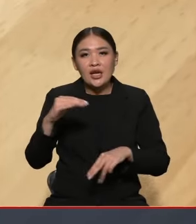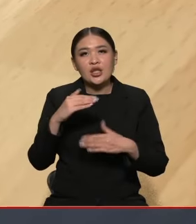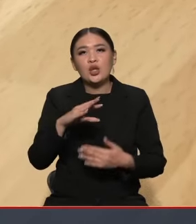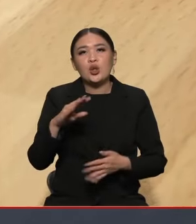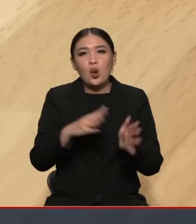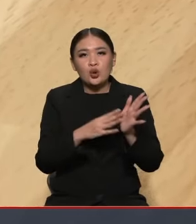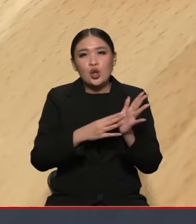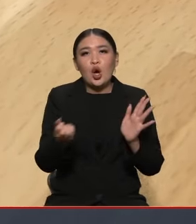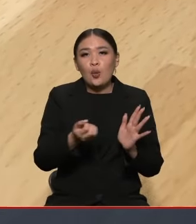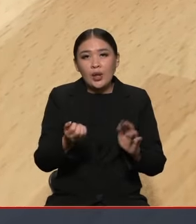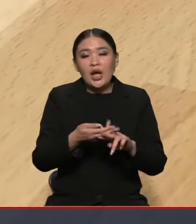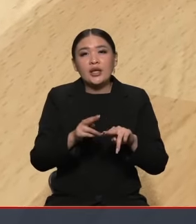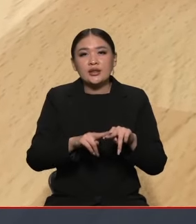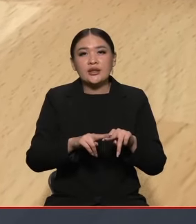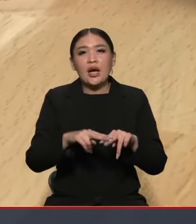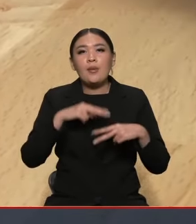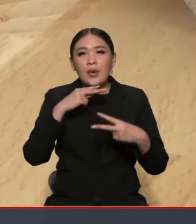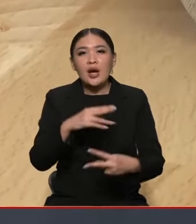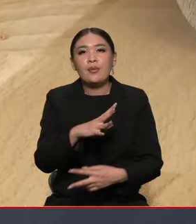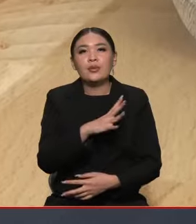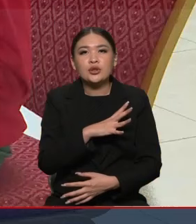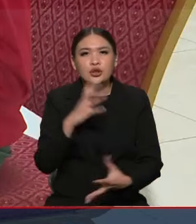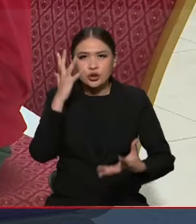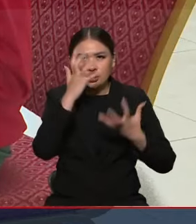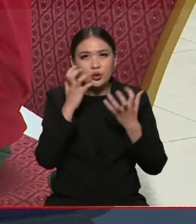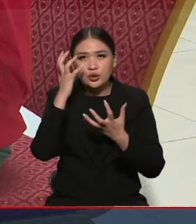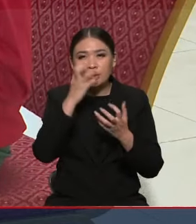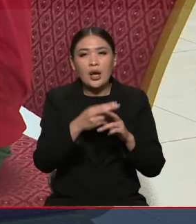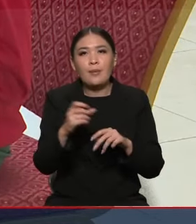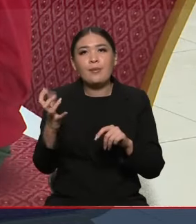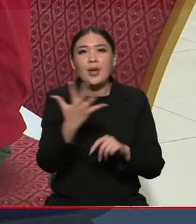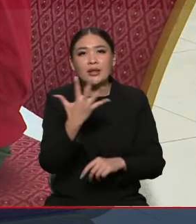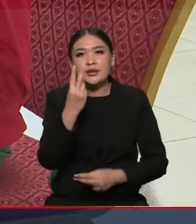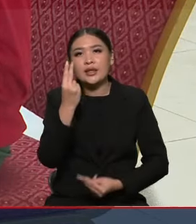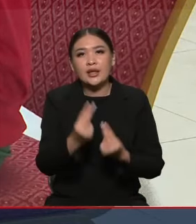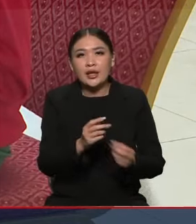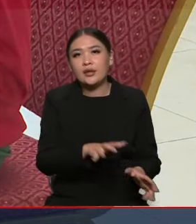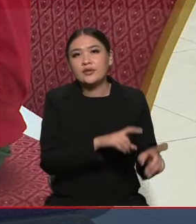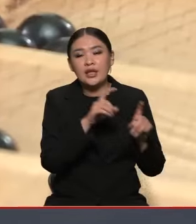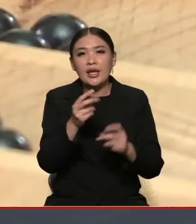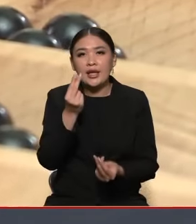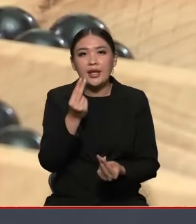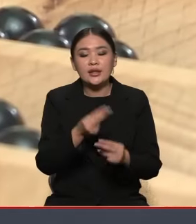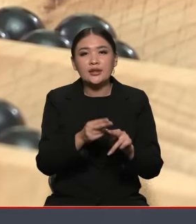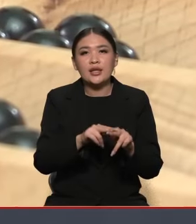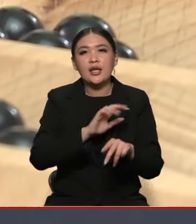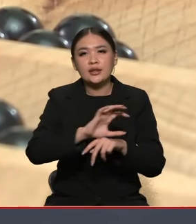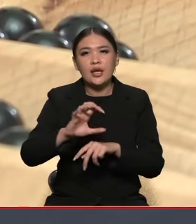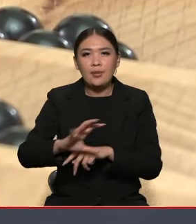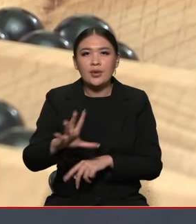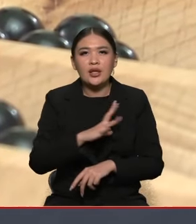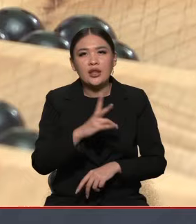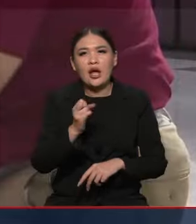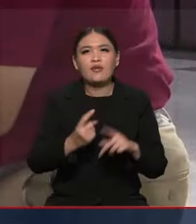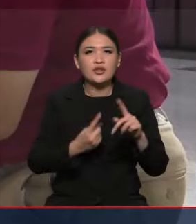к проведению соревнований отнеслись максимально серьезно. В преддверии 5-х всемирных игр кочевников они запустили в стратосферу на